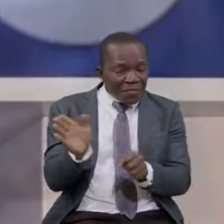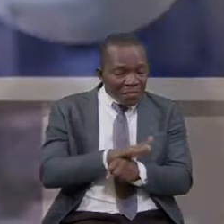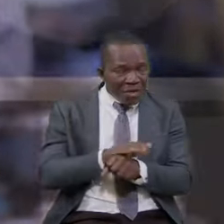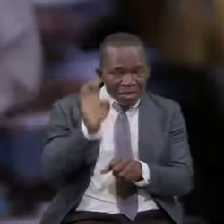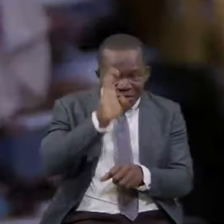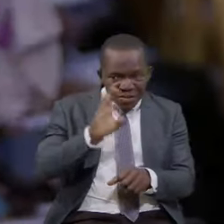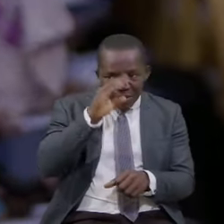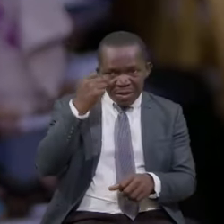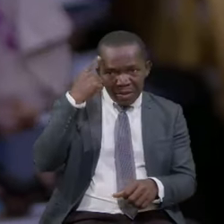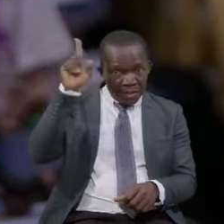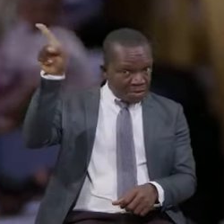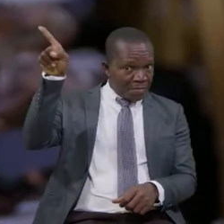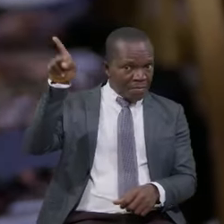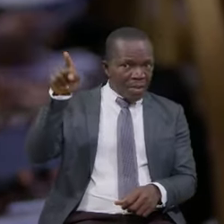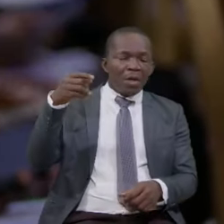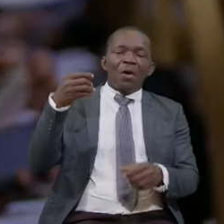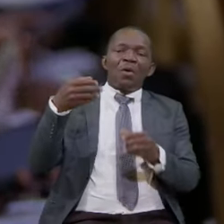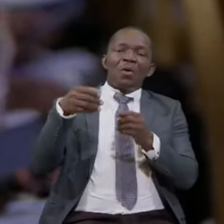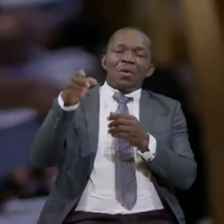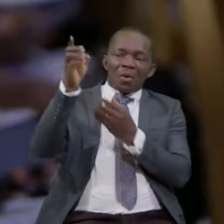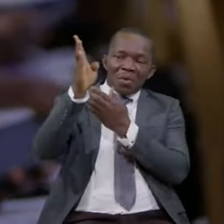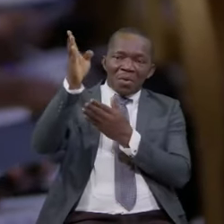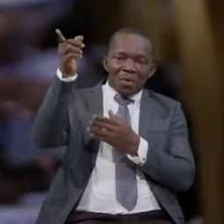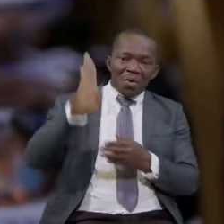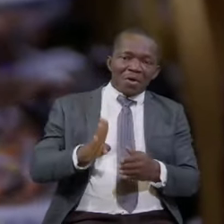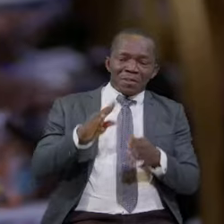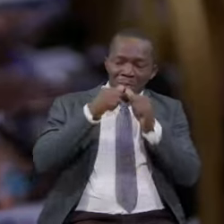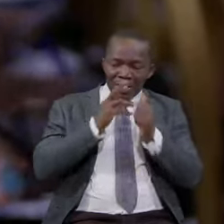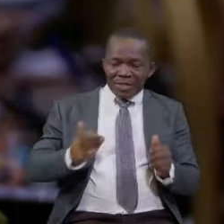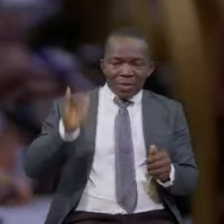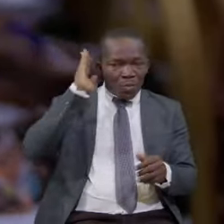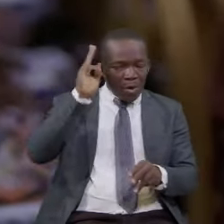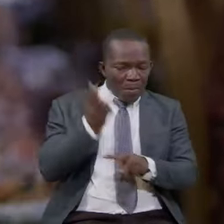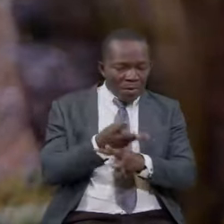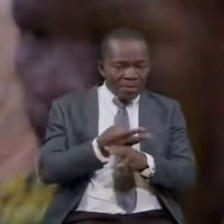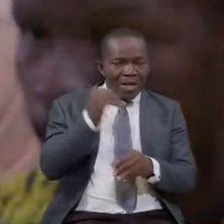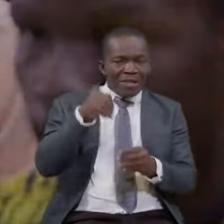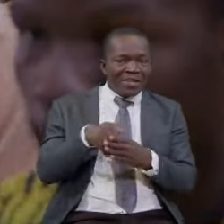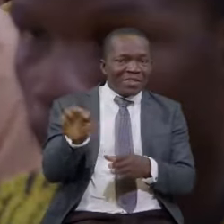de Dieu vont se multiplier dans ta vie deè élément maintenant